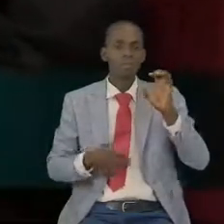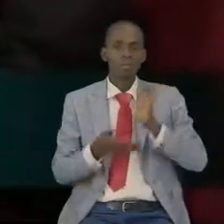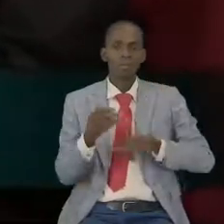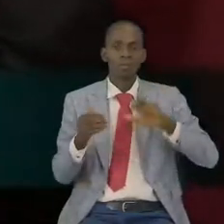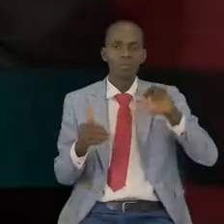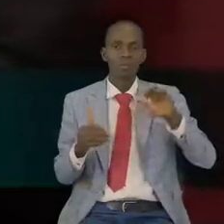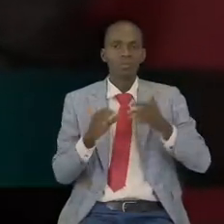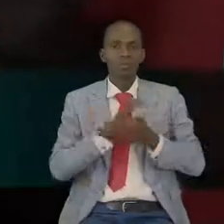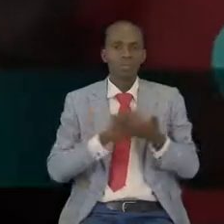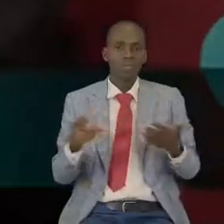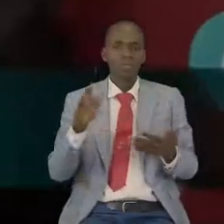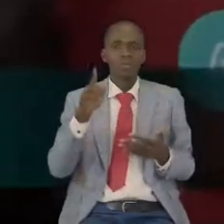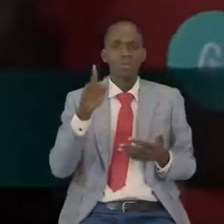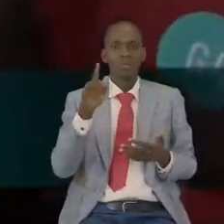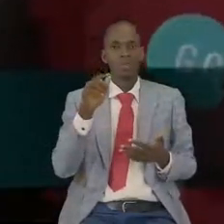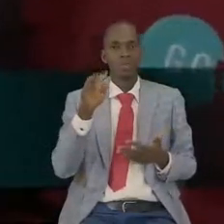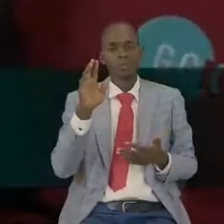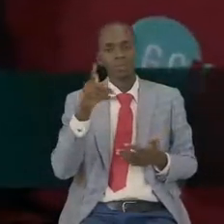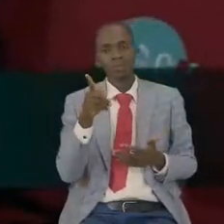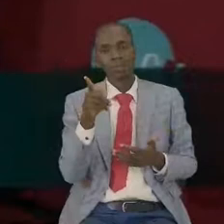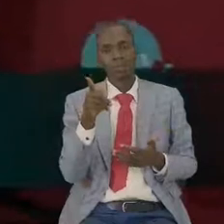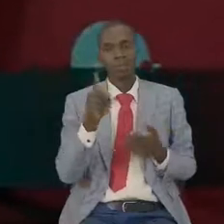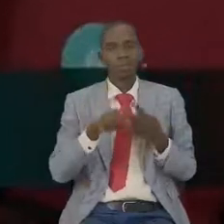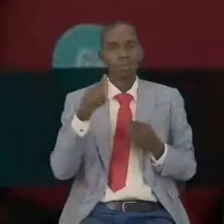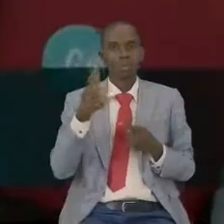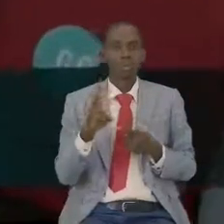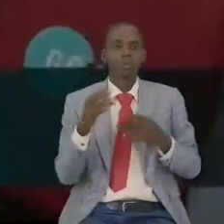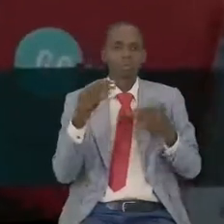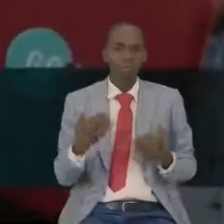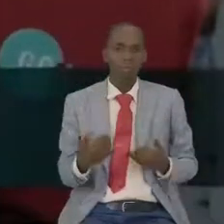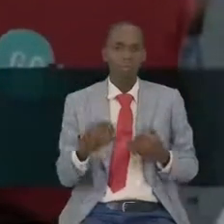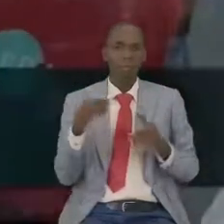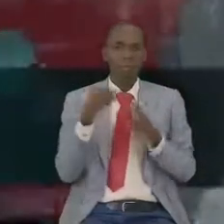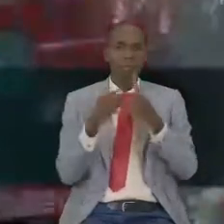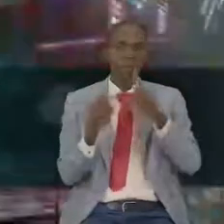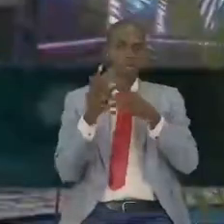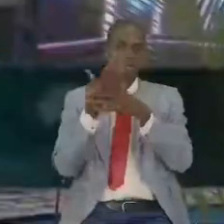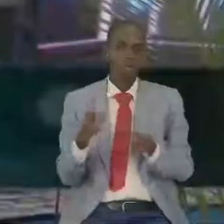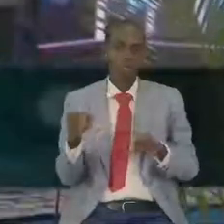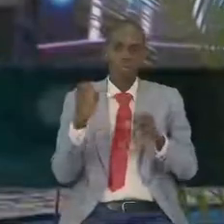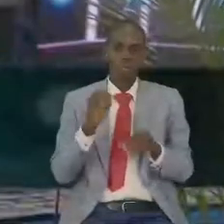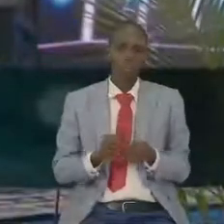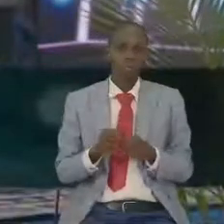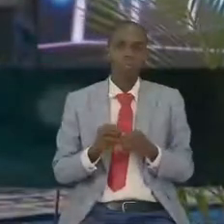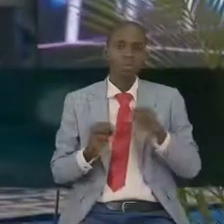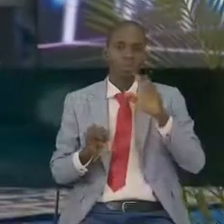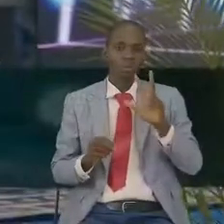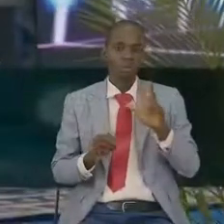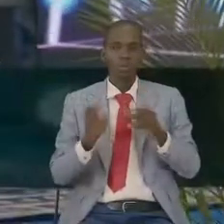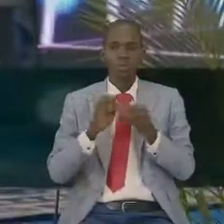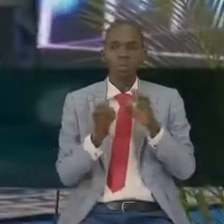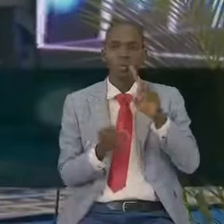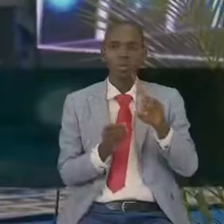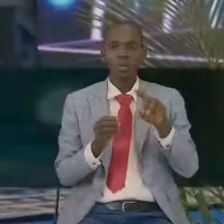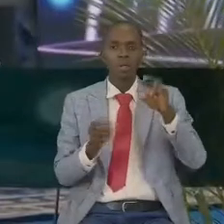Alors, ce premier point en trois éléments. Premier élément, la musique de Marie de triomphe. La